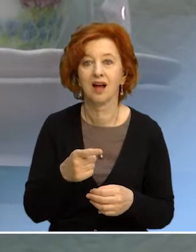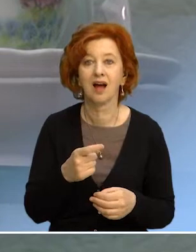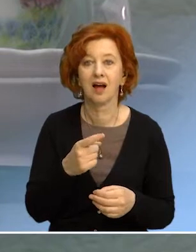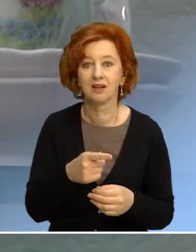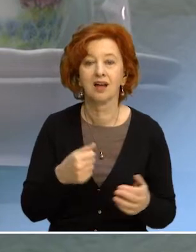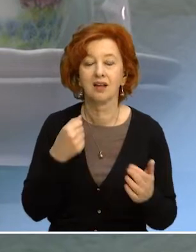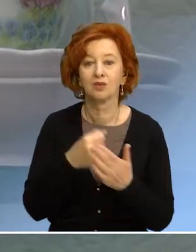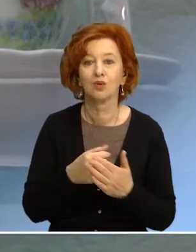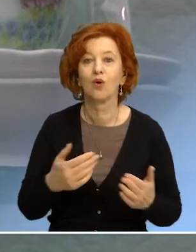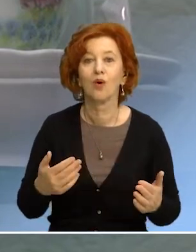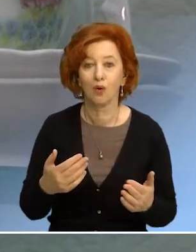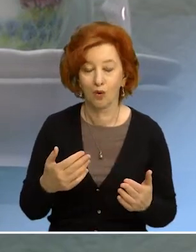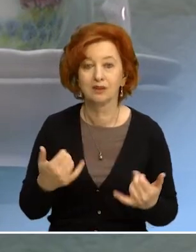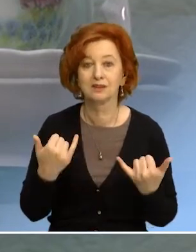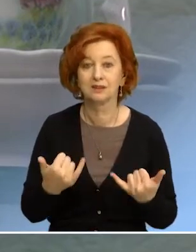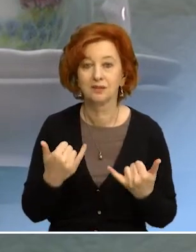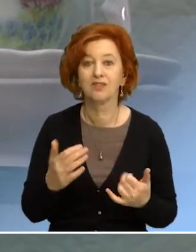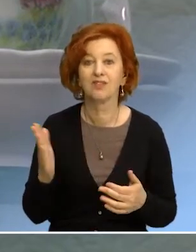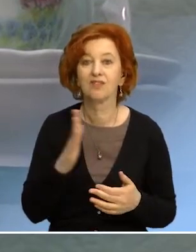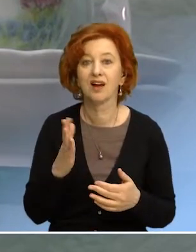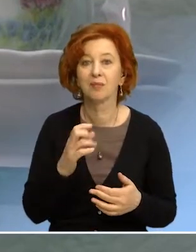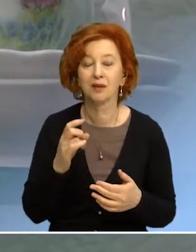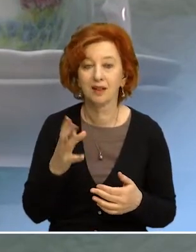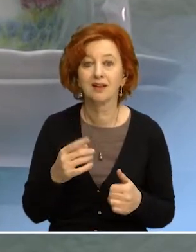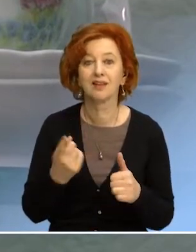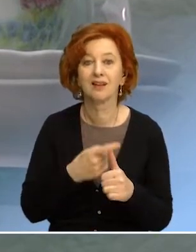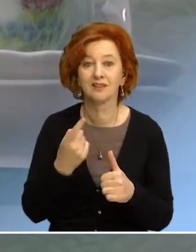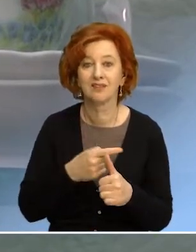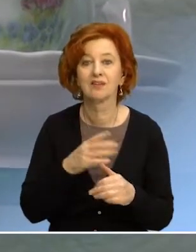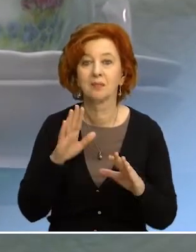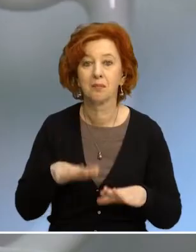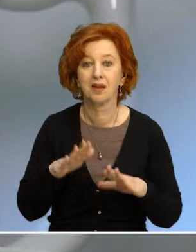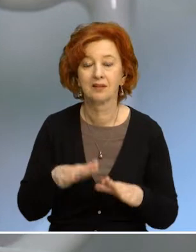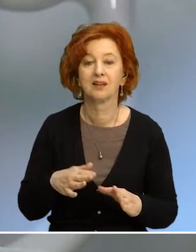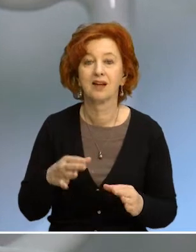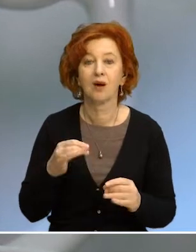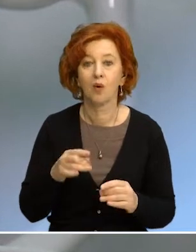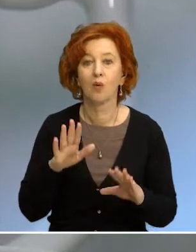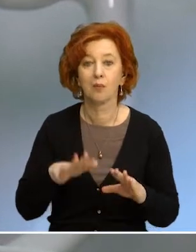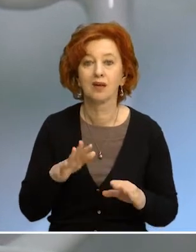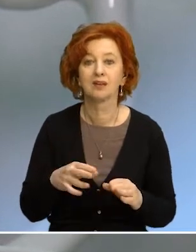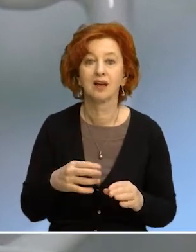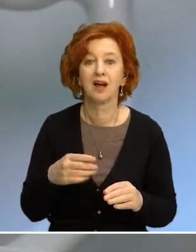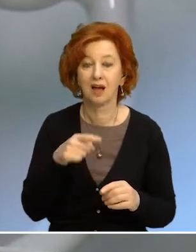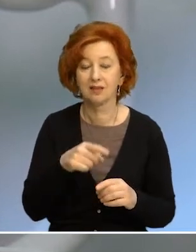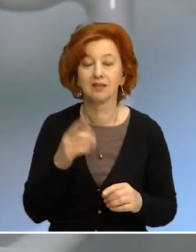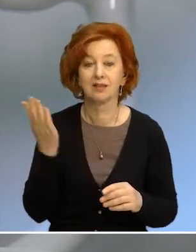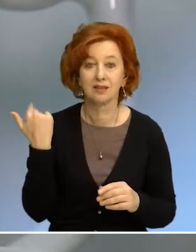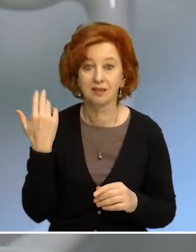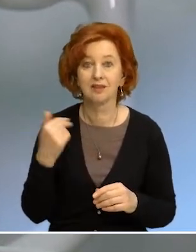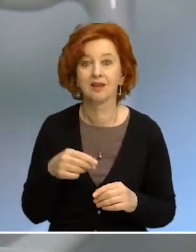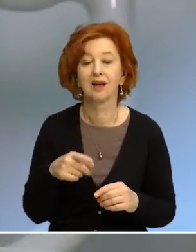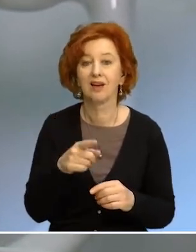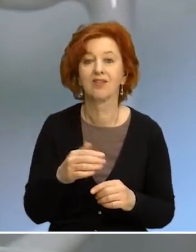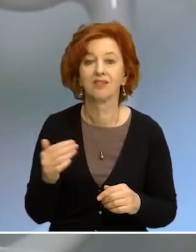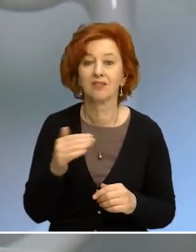Оно живо до сих пор, теперь называется предприятие Вербилки, символ его замечательный лось из местных лесов. А сам Франц